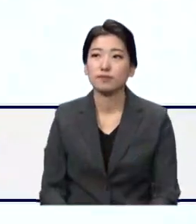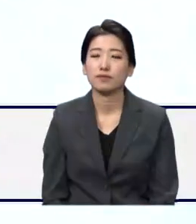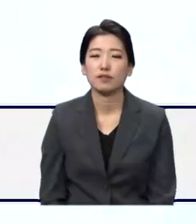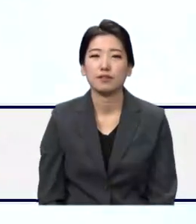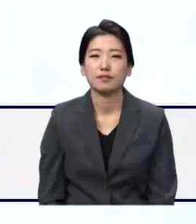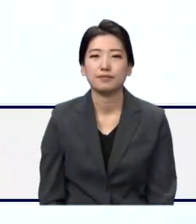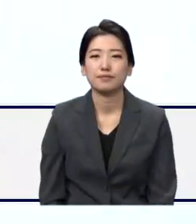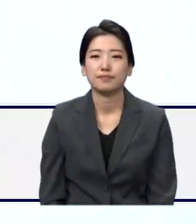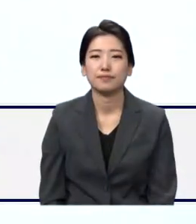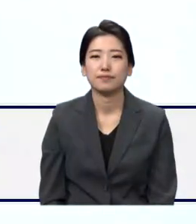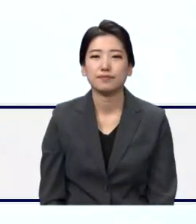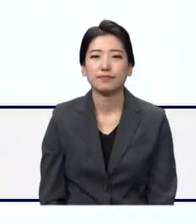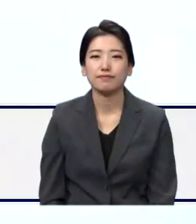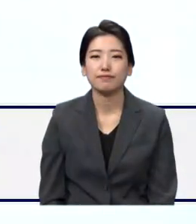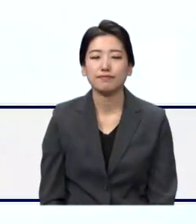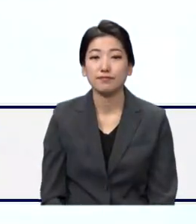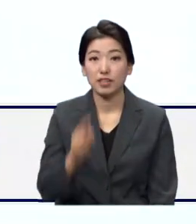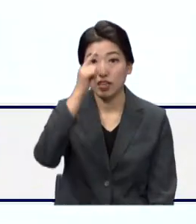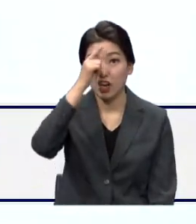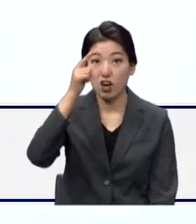나라요 의자를 놓고